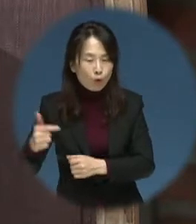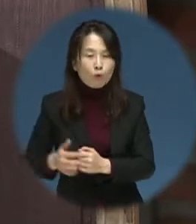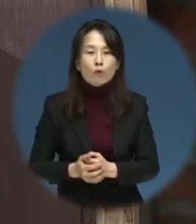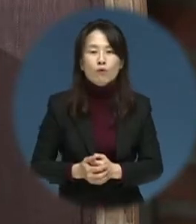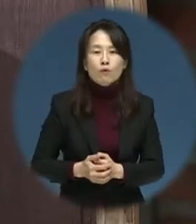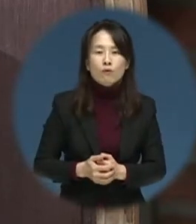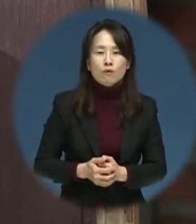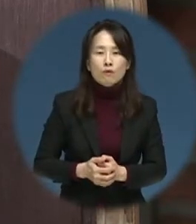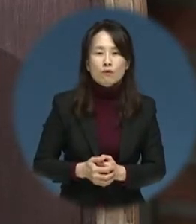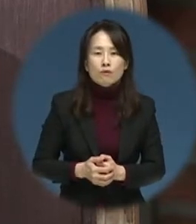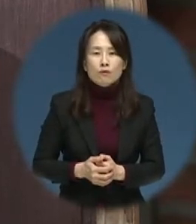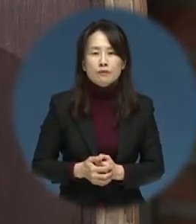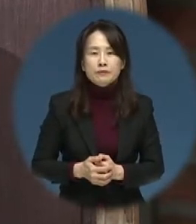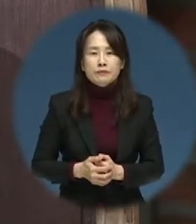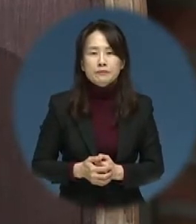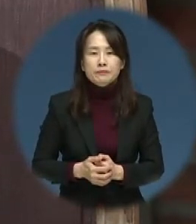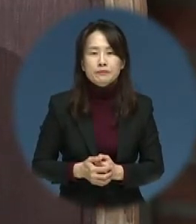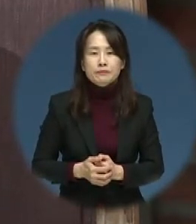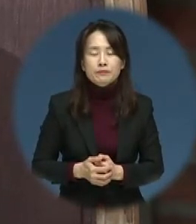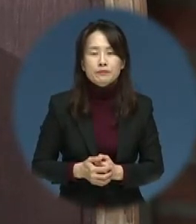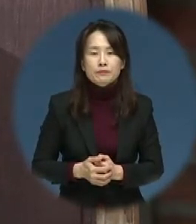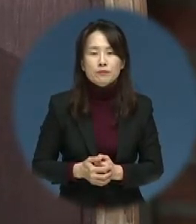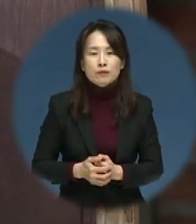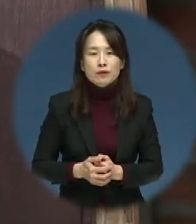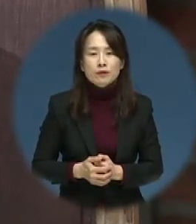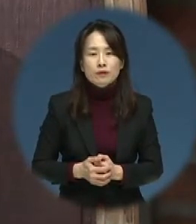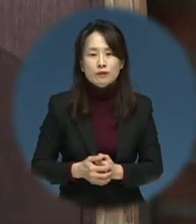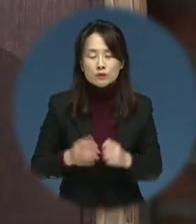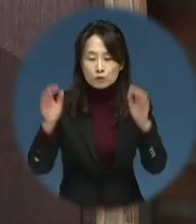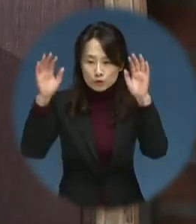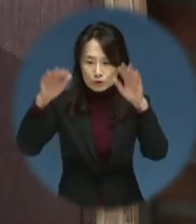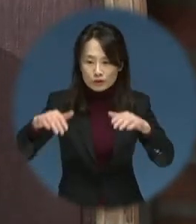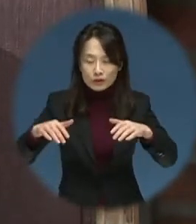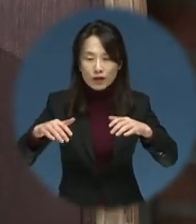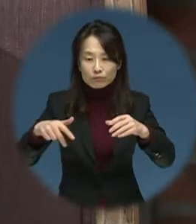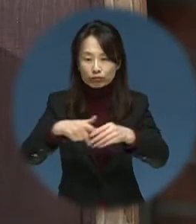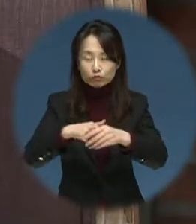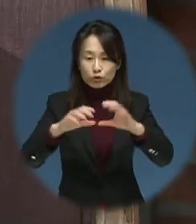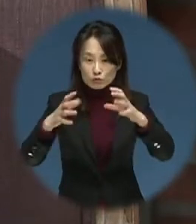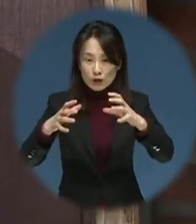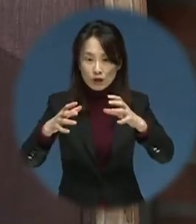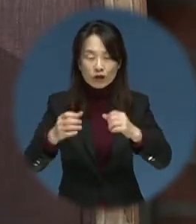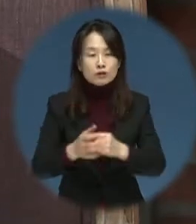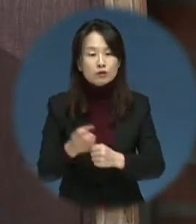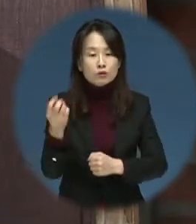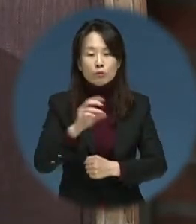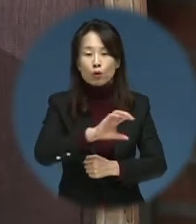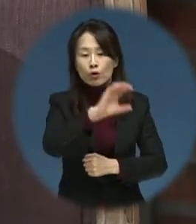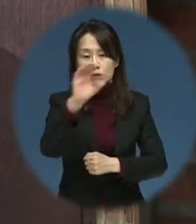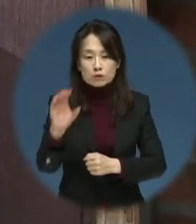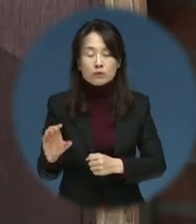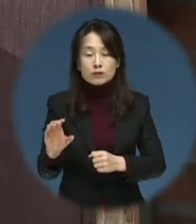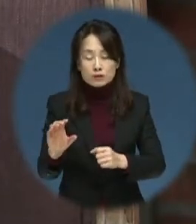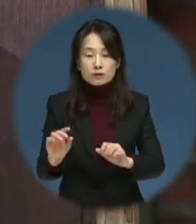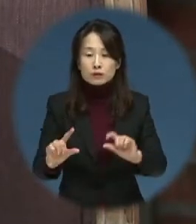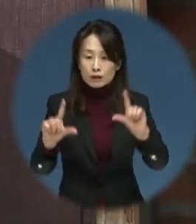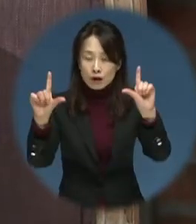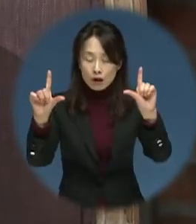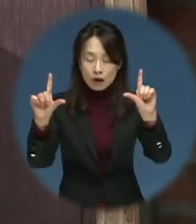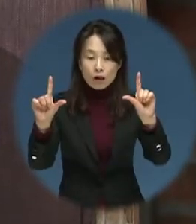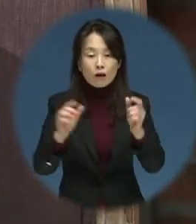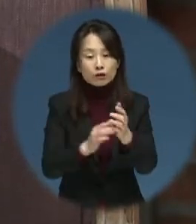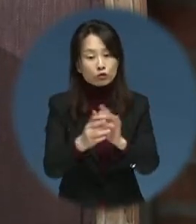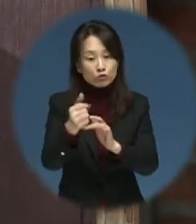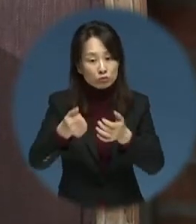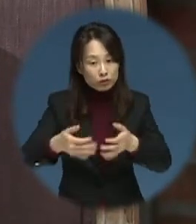강하게 남아있고요. 예. 예. 또 일부 개방된 이슬람 국가에서는 크리스마스에 대한 부정적 견해를 갖고 있지 않습니다.